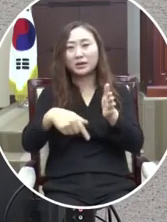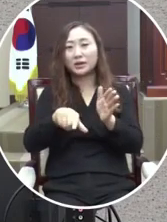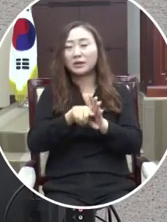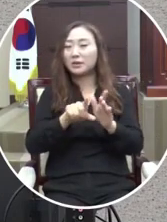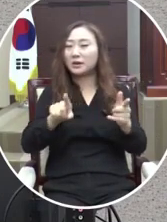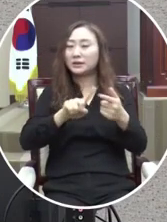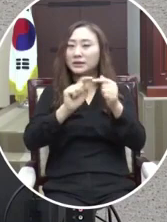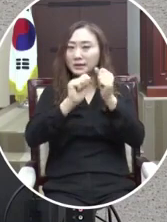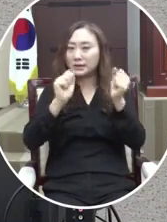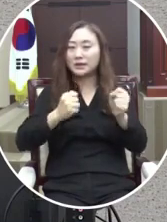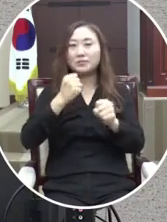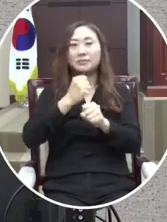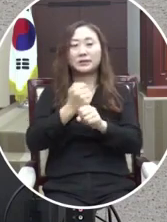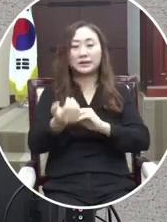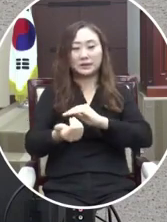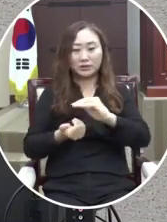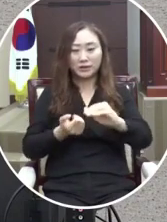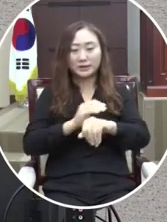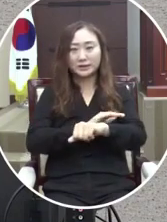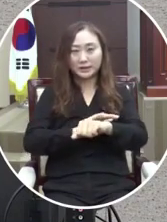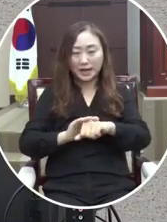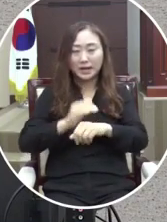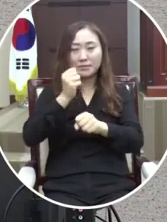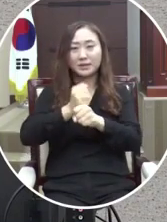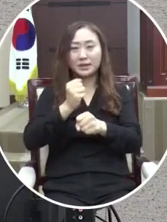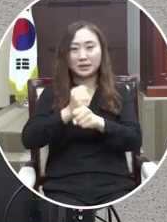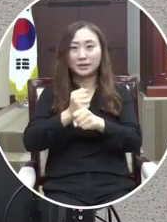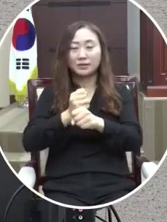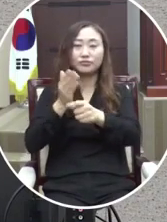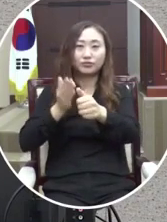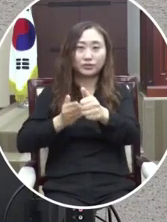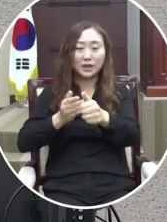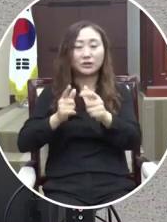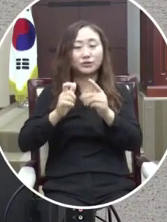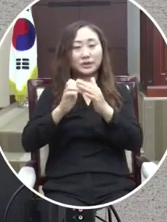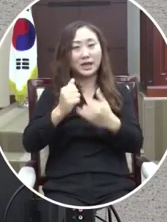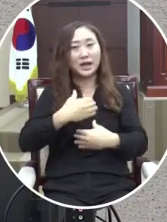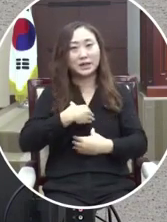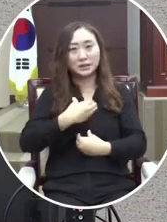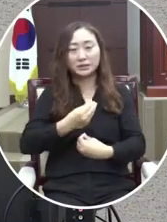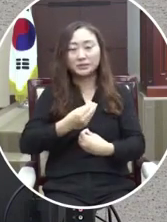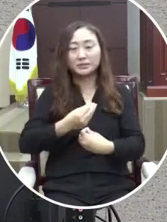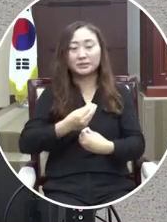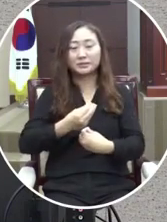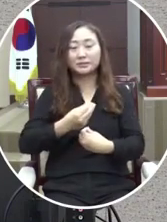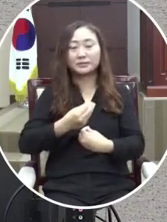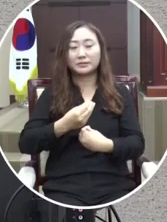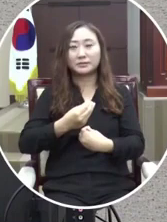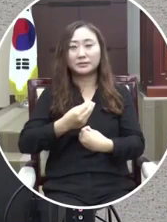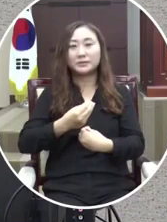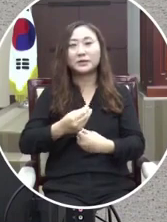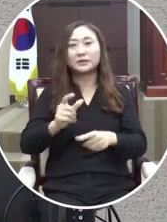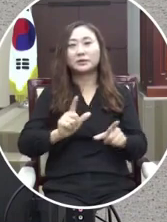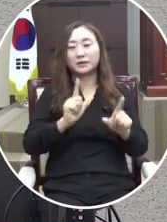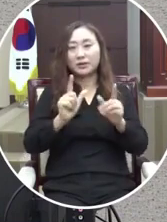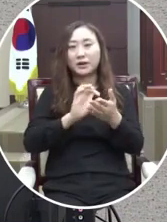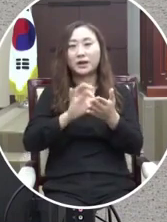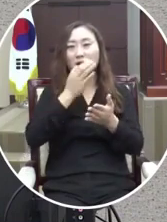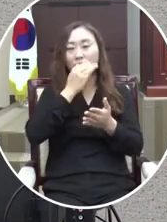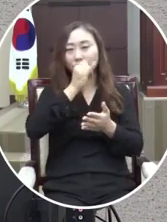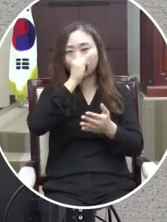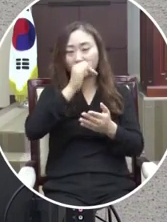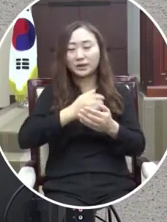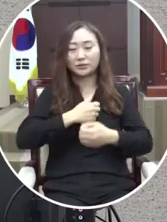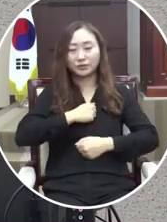재난 대비 시스템을 사전에 빈틈없이 점검함으로써 주민들이 안심하고 안전하게 생활할 수 있도록 만전을